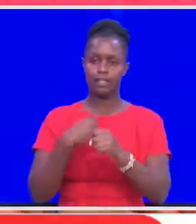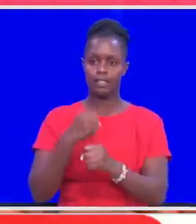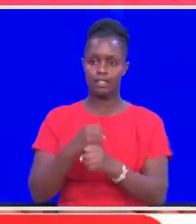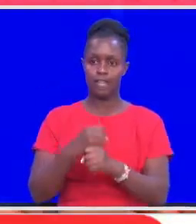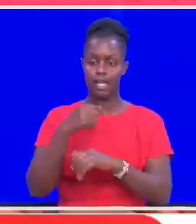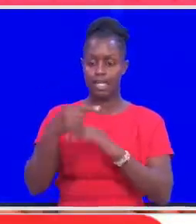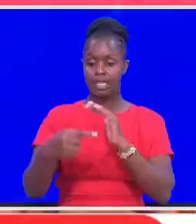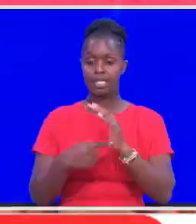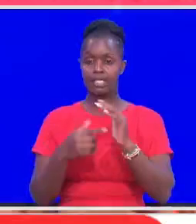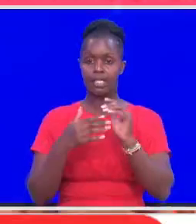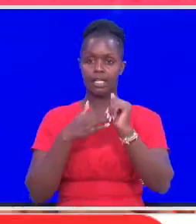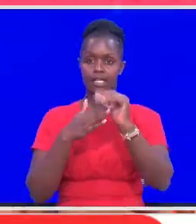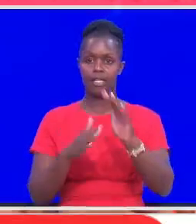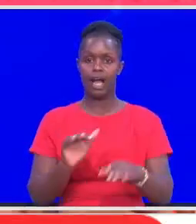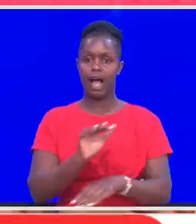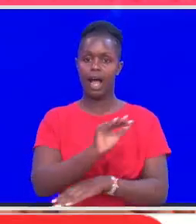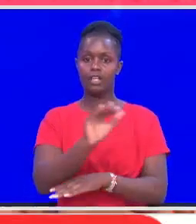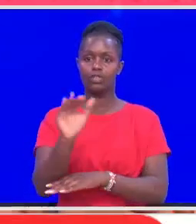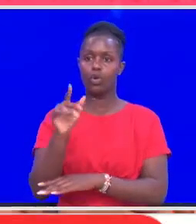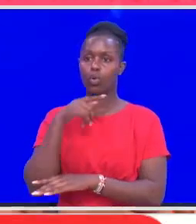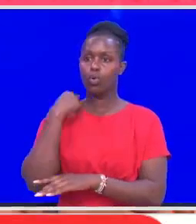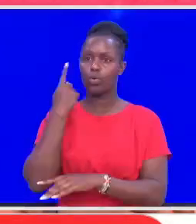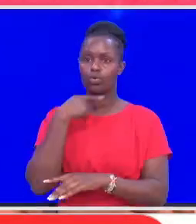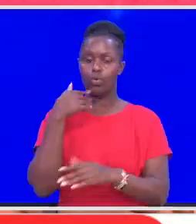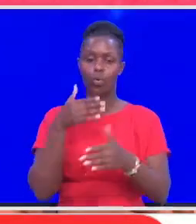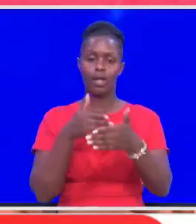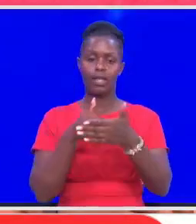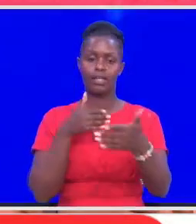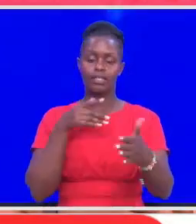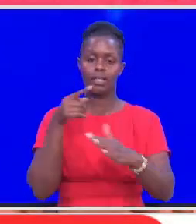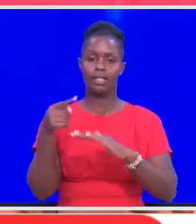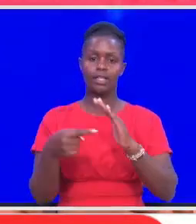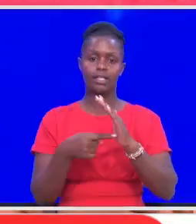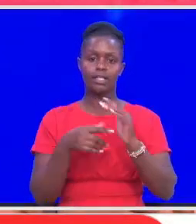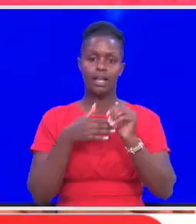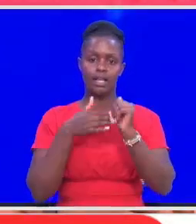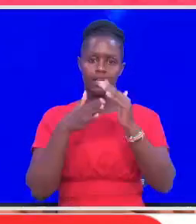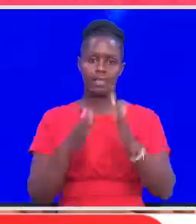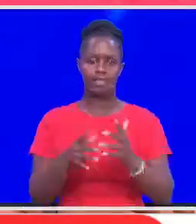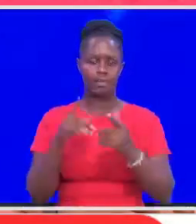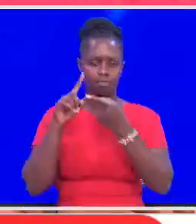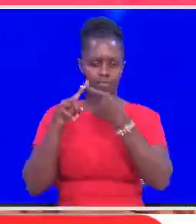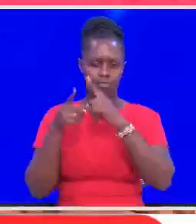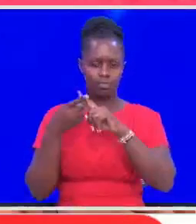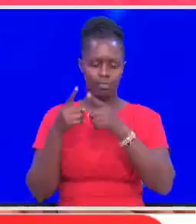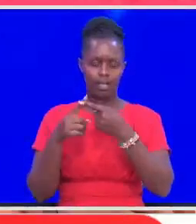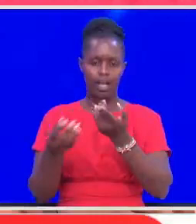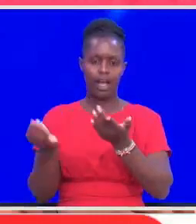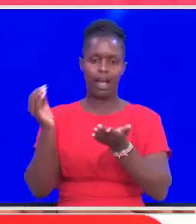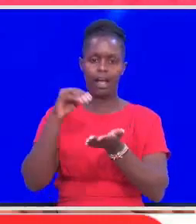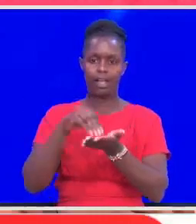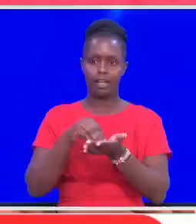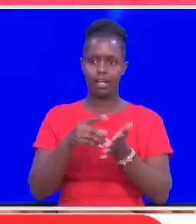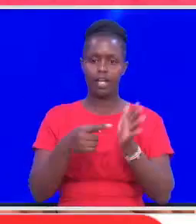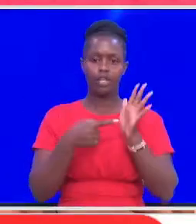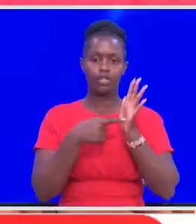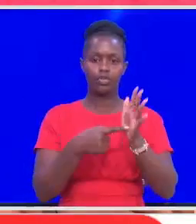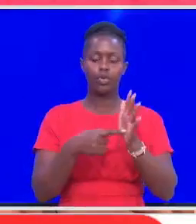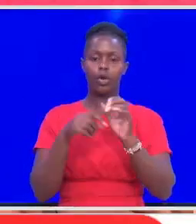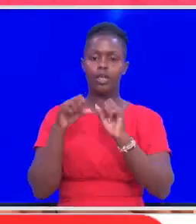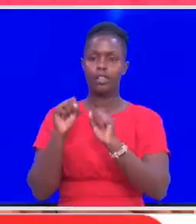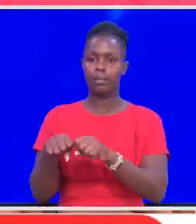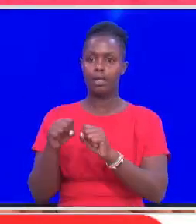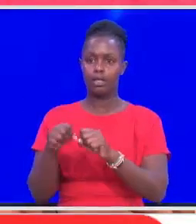hao wamewataka wale wanaopinga uongozi mchanga kutafakari upya msimamo wao, wakionyesha umuhimu wa kizazi